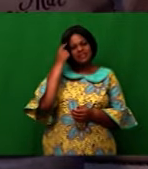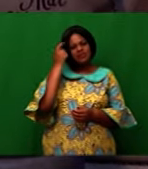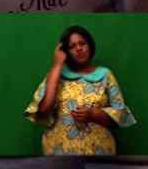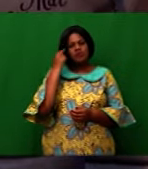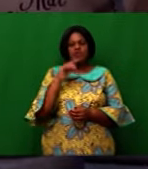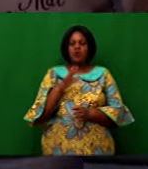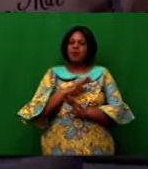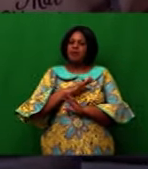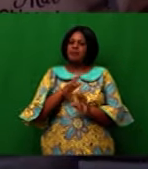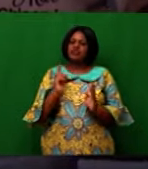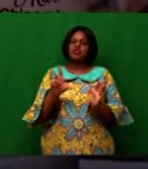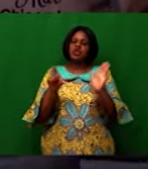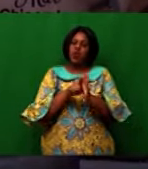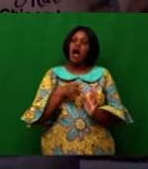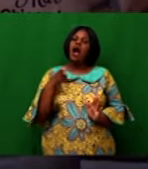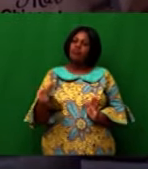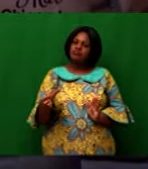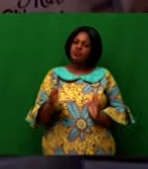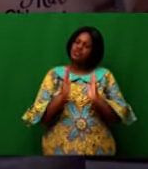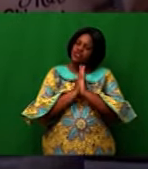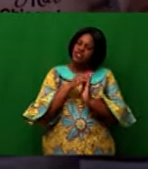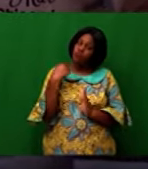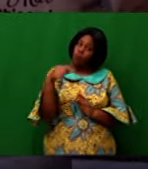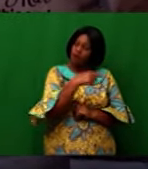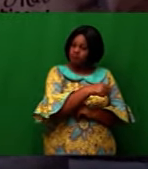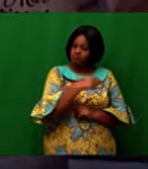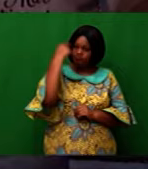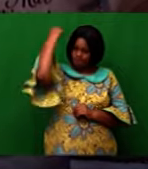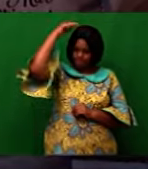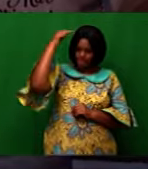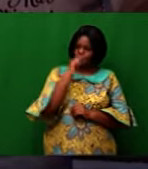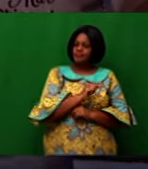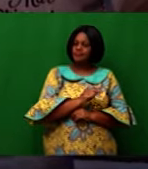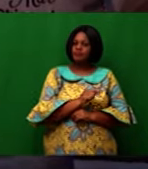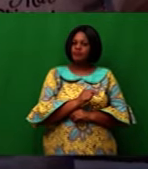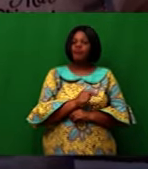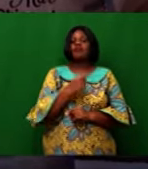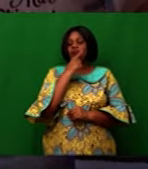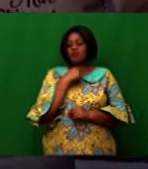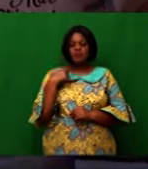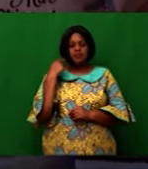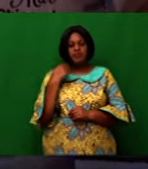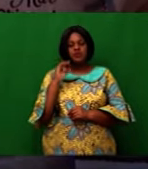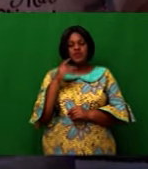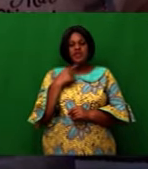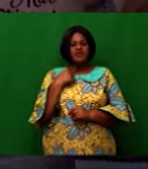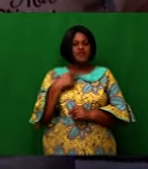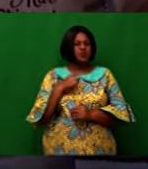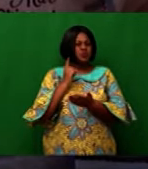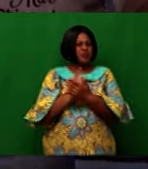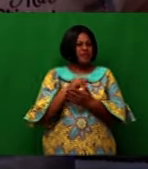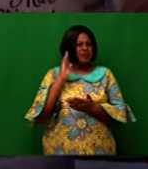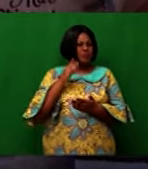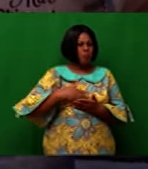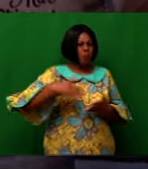kutaurwa namai vari kuti kuchitendero kwavo kwakaomba pamutemo saka kana wadarikidza wadarikidza kuimimi